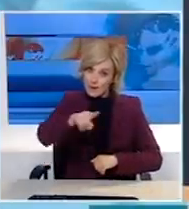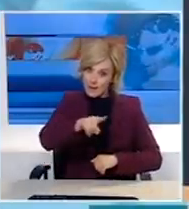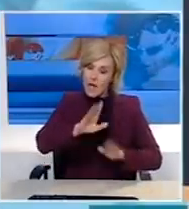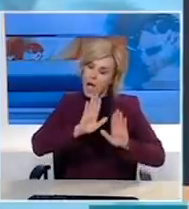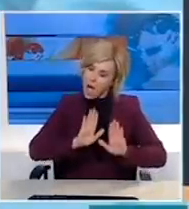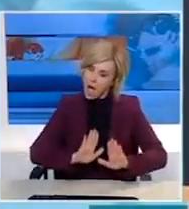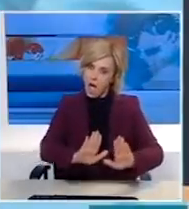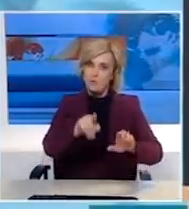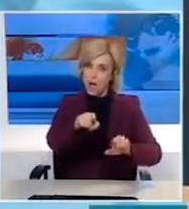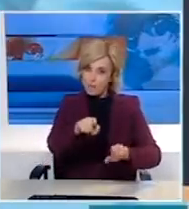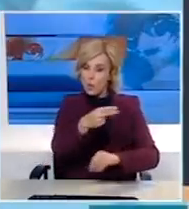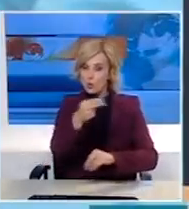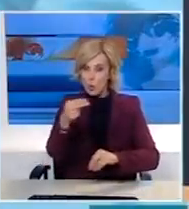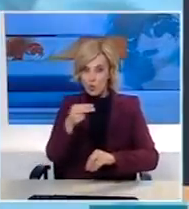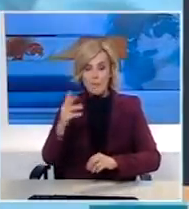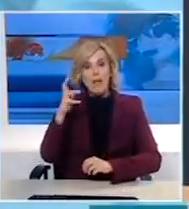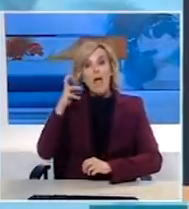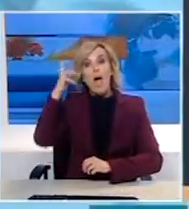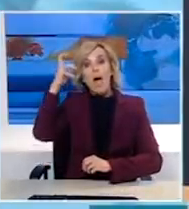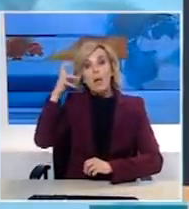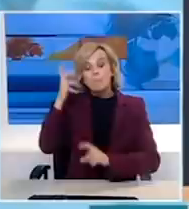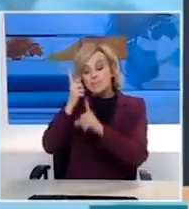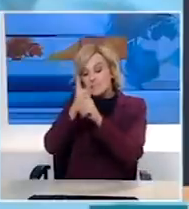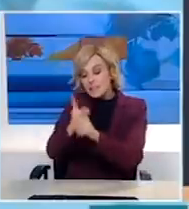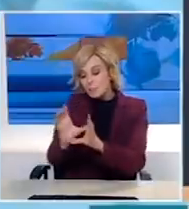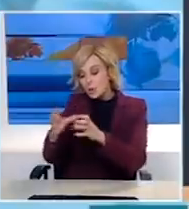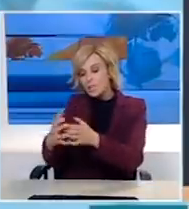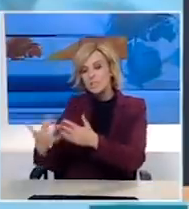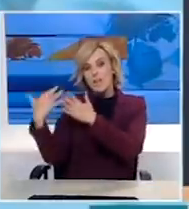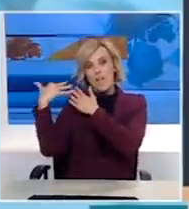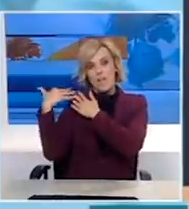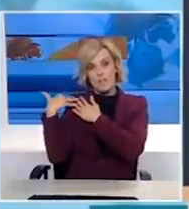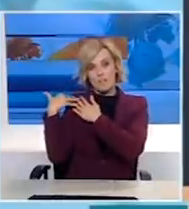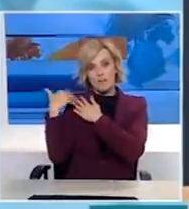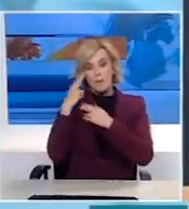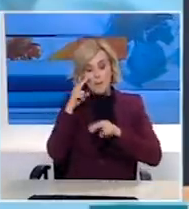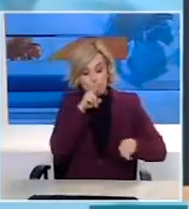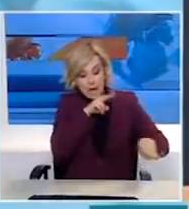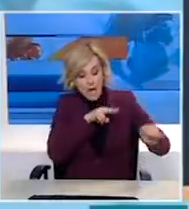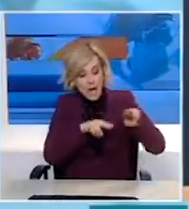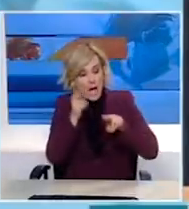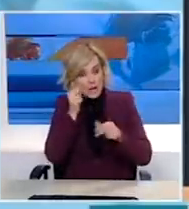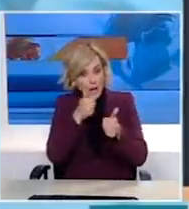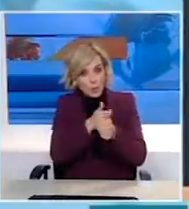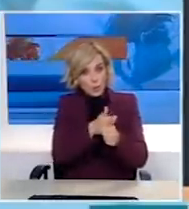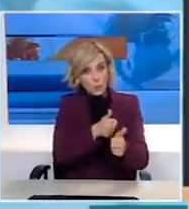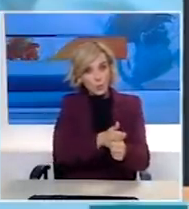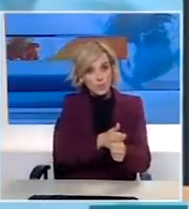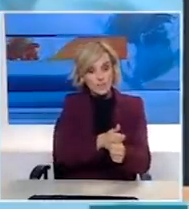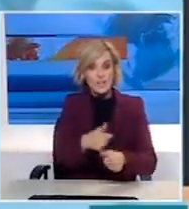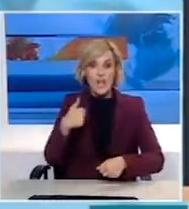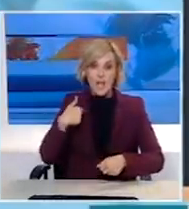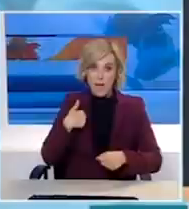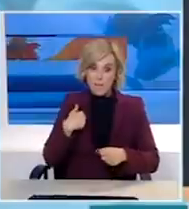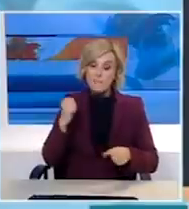στην επιστημονική ομάδα να χειριστεί με τον καλύτερο τρόπο που μπορεί την επιδημιολογική παρατήρηση και παρακολούθηση της επιδημίας. Αυτή τη στιγμή, πιστέψτε με, την κάνουμε